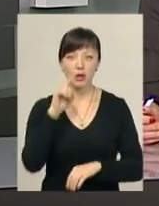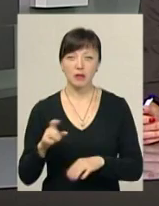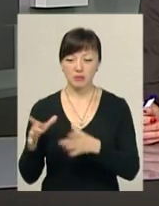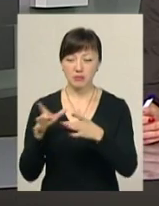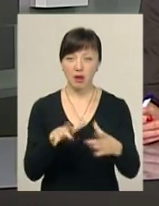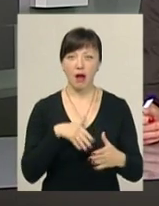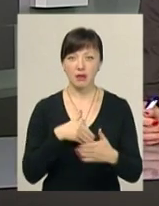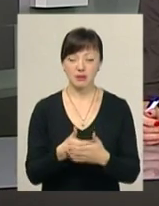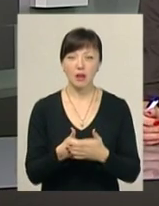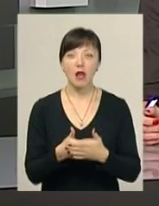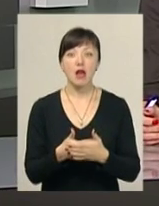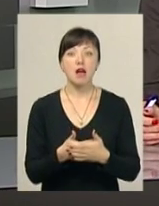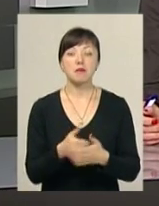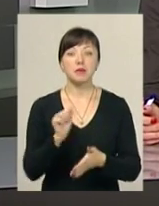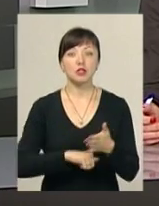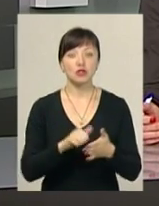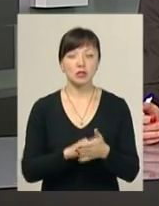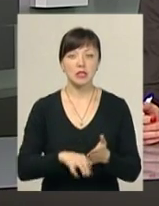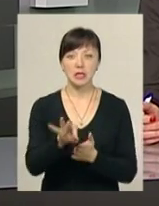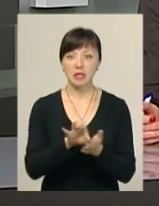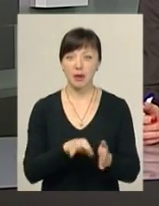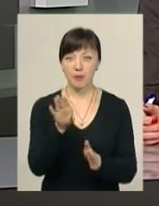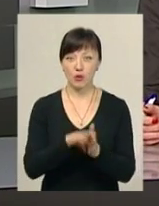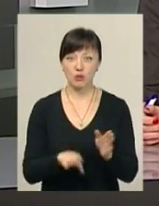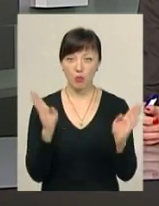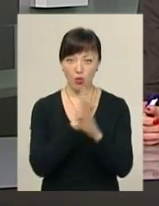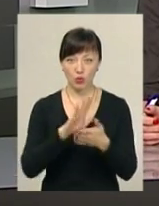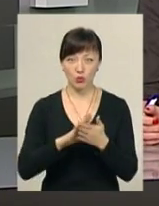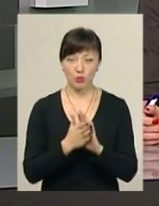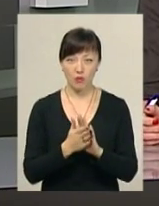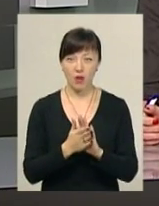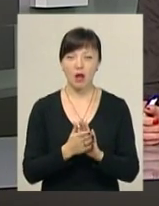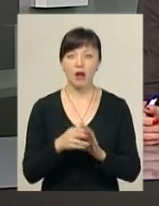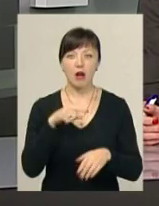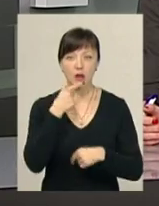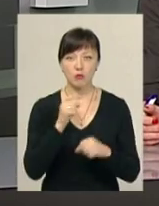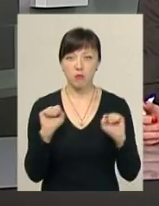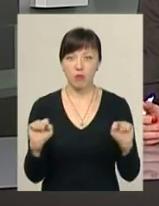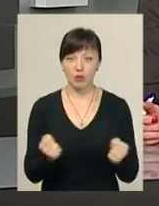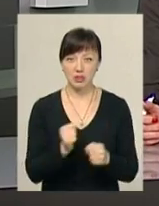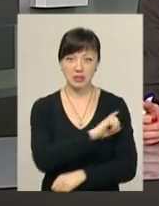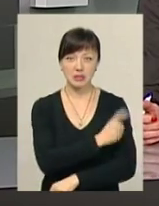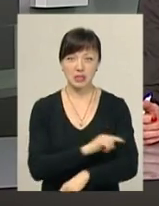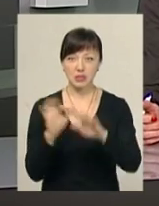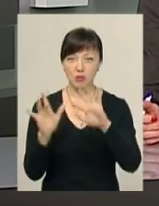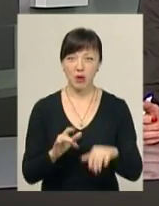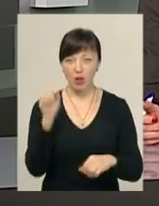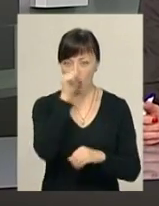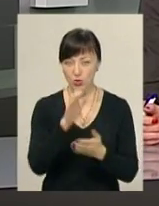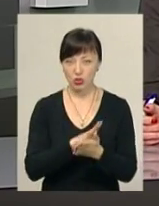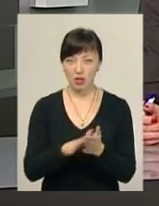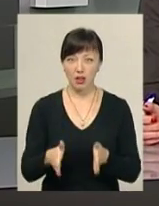насувається активний циклон, який спричинить різке погіршення погодних умов. Синоптики прогнозують похолодання, сильні снігопади та